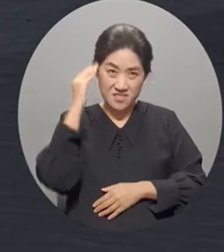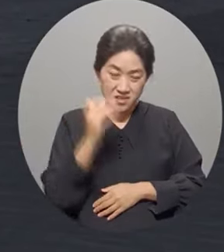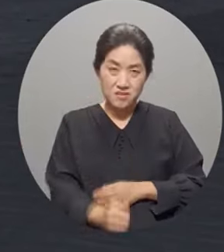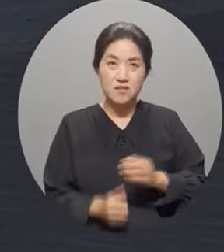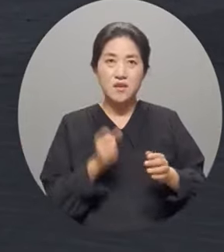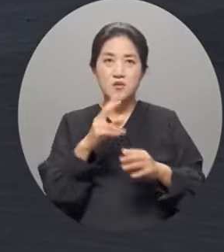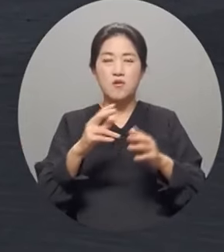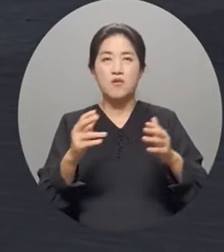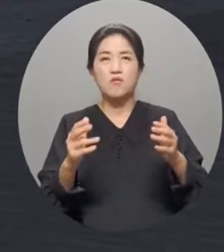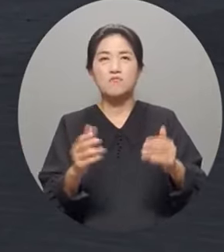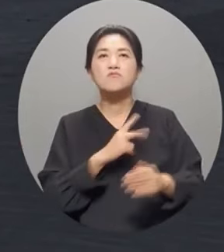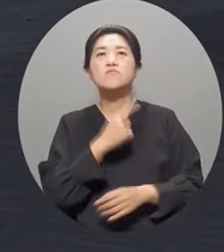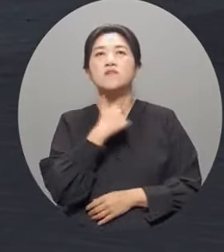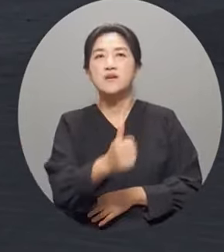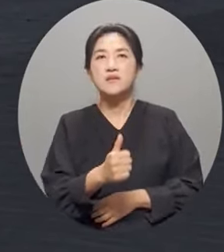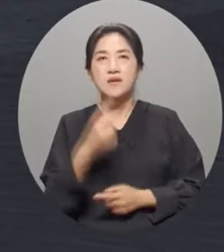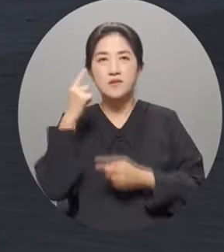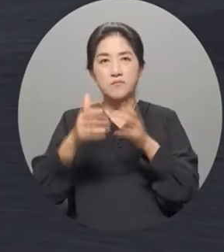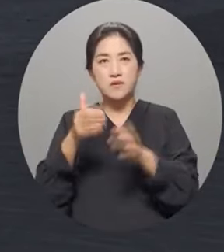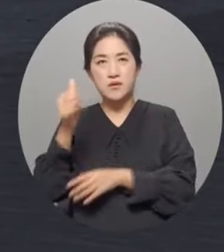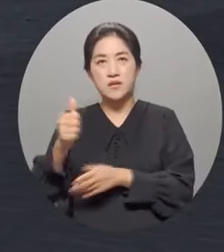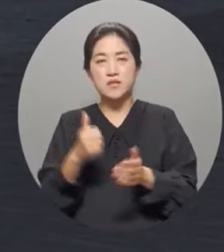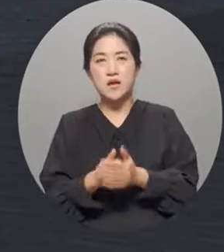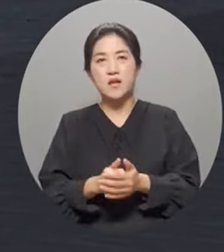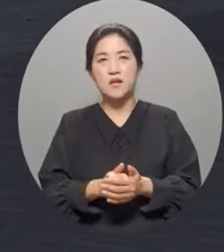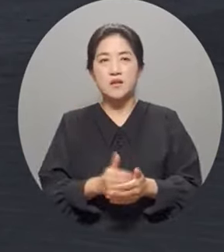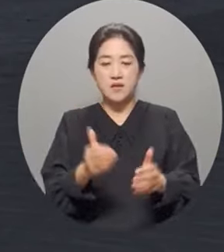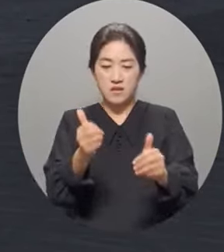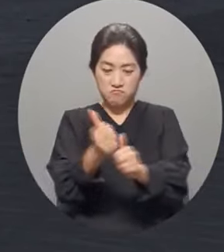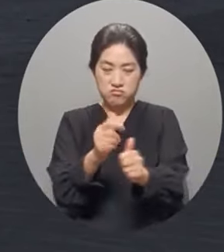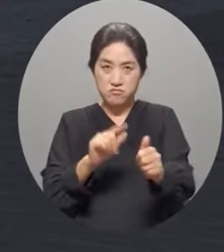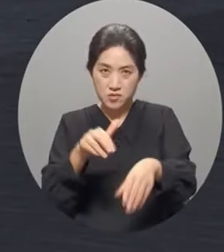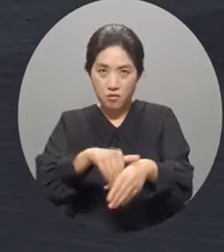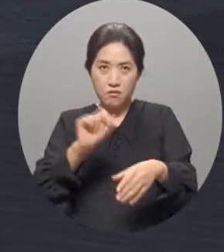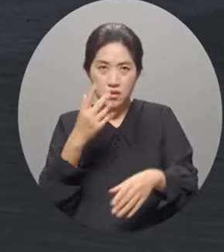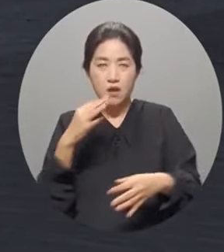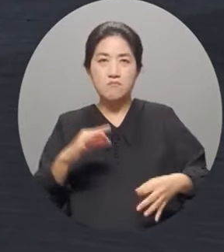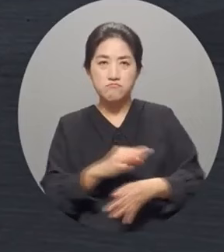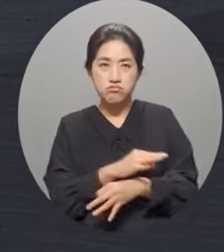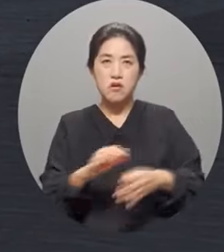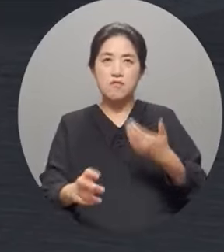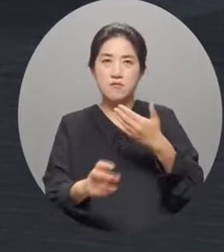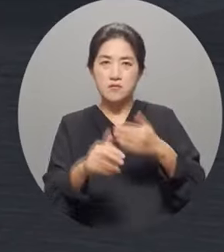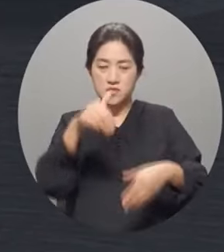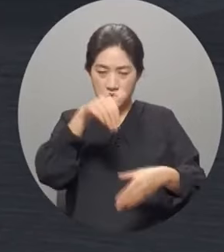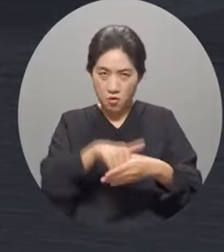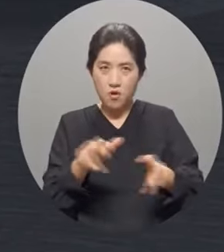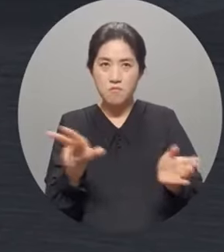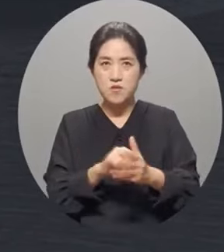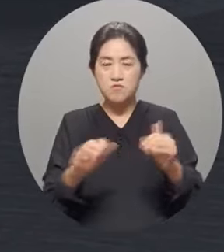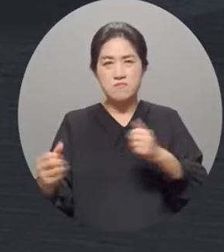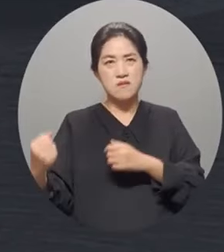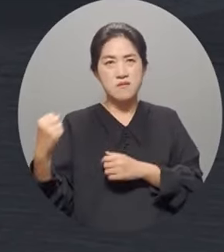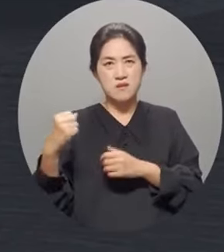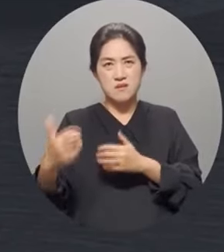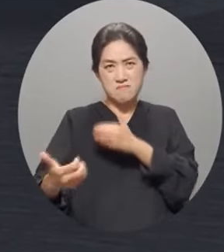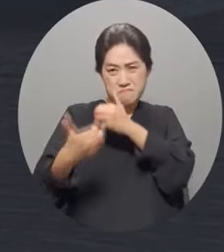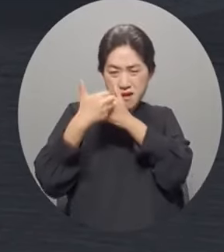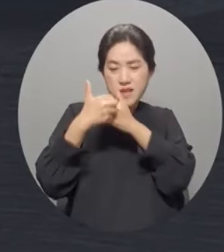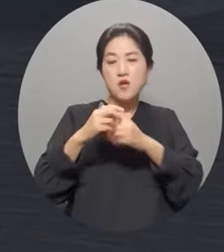고문은 부통령 선거 때문에 발생한 부정선거로 국민 저항에 봉착했다. 국민이 원한다면 하야하겠다고